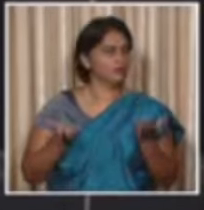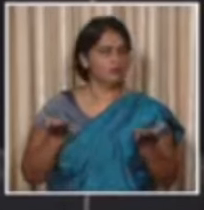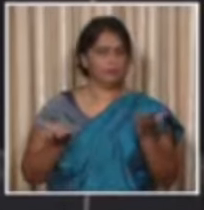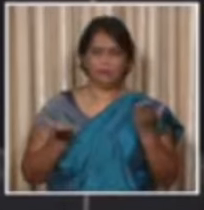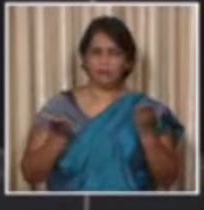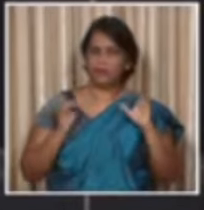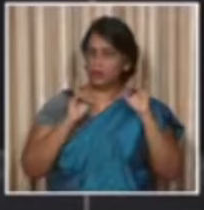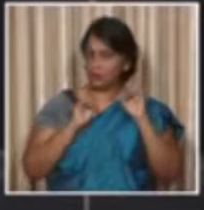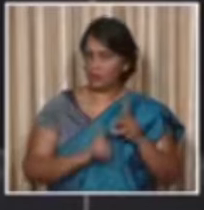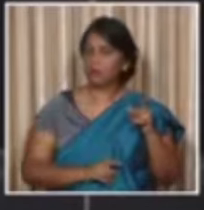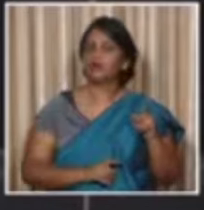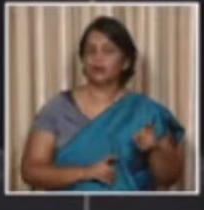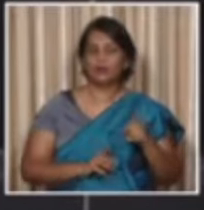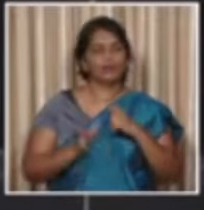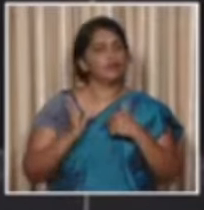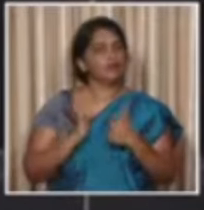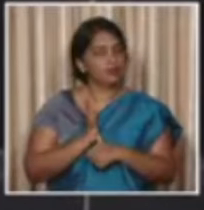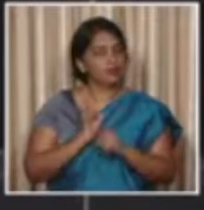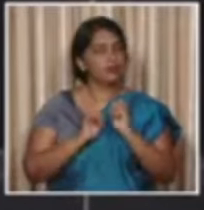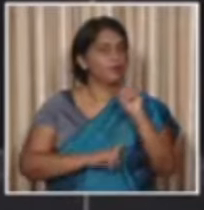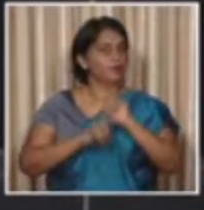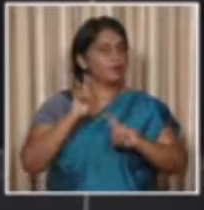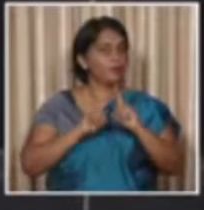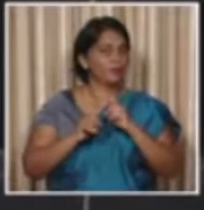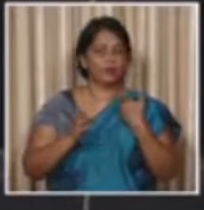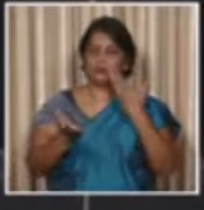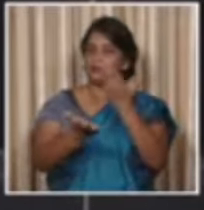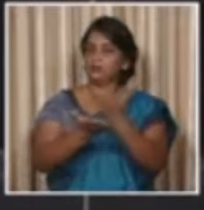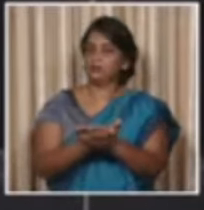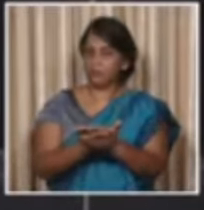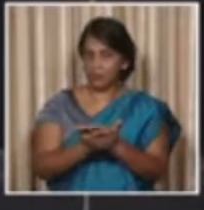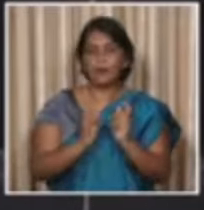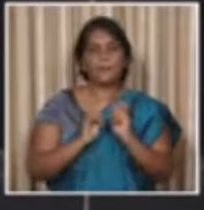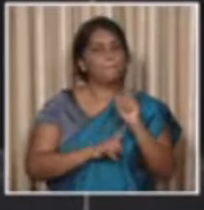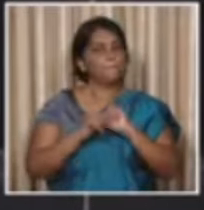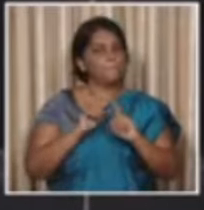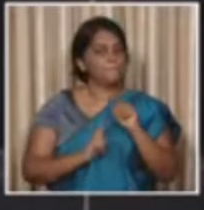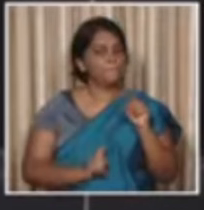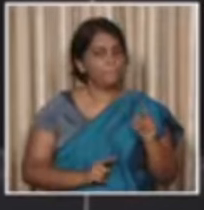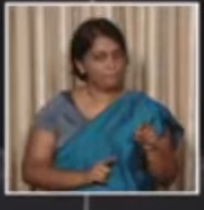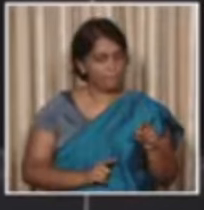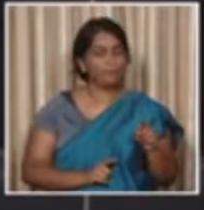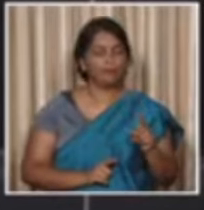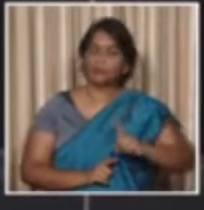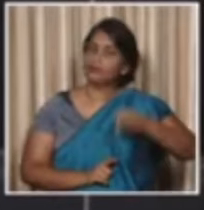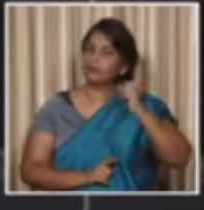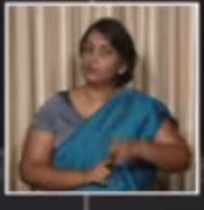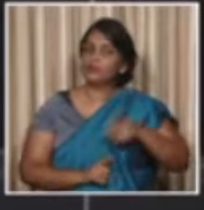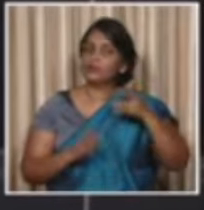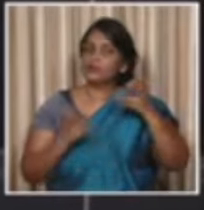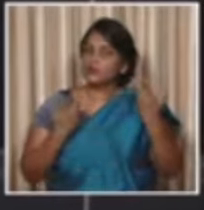අපක්ෂපාතිත්වයෙන් එම පනත පාර්ලිමේන්තුව හමුවට දාලා පාර්ලිමේන්තුවේ සම්මත වුණ